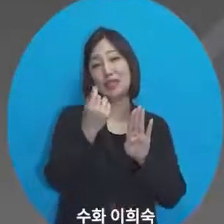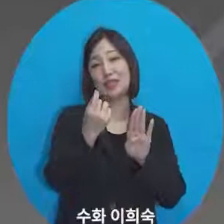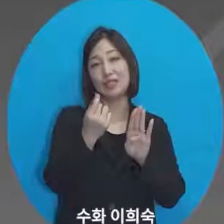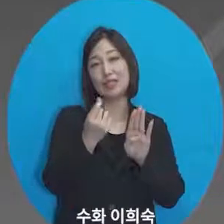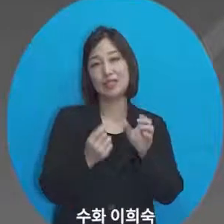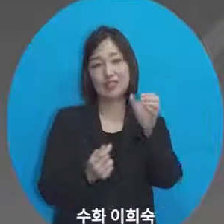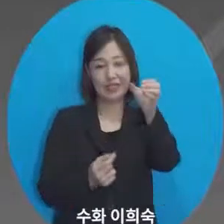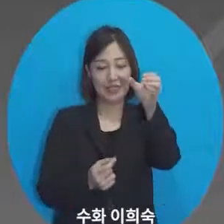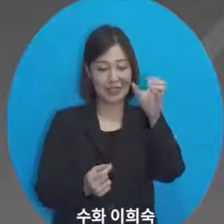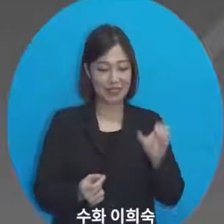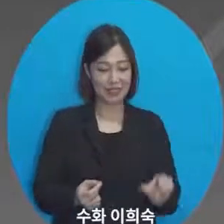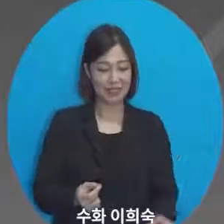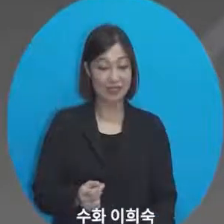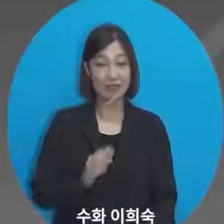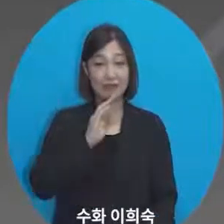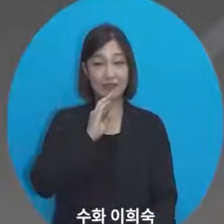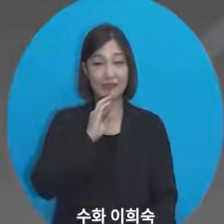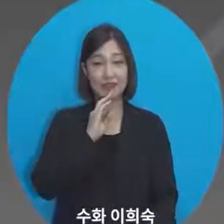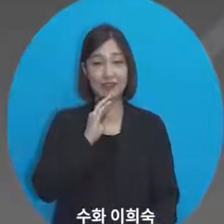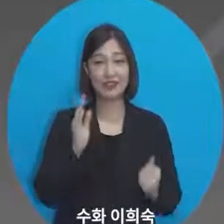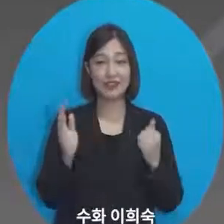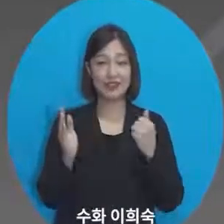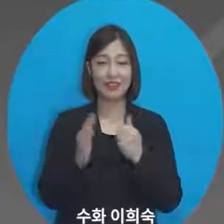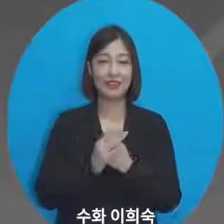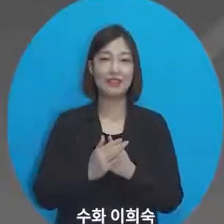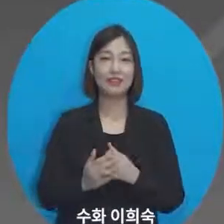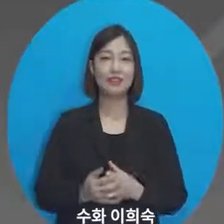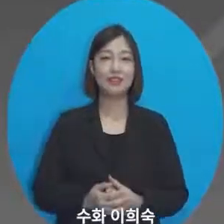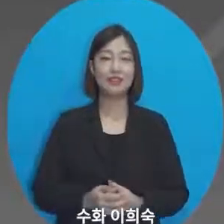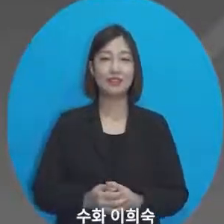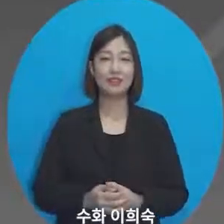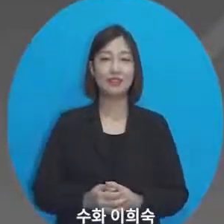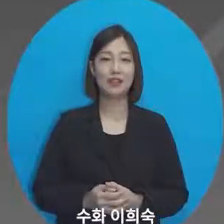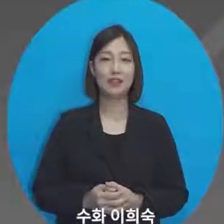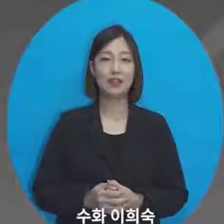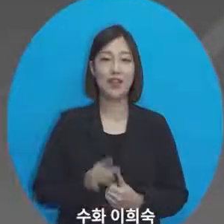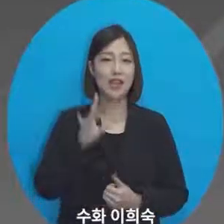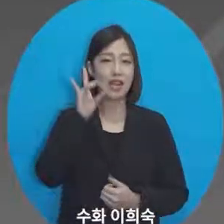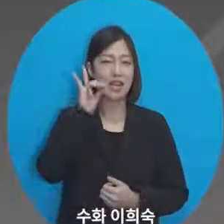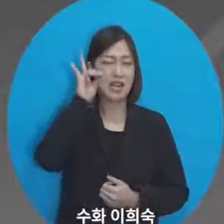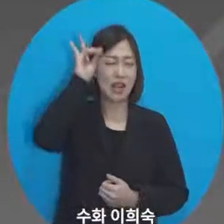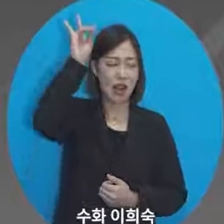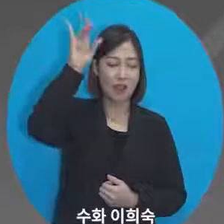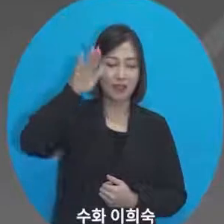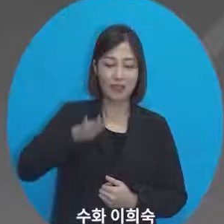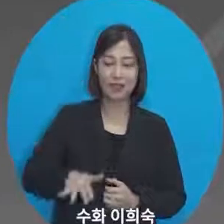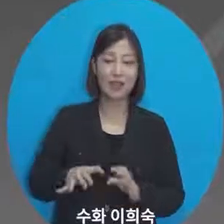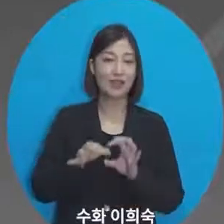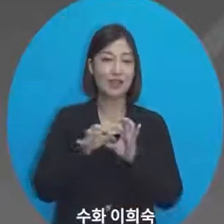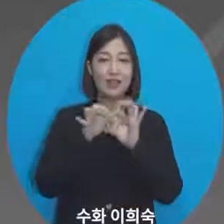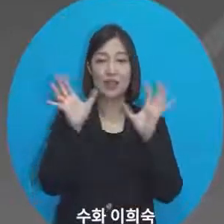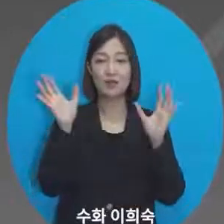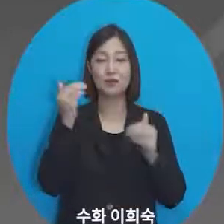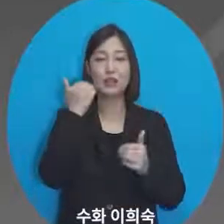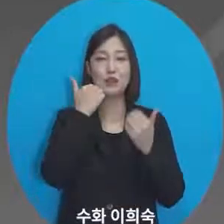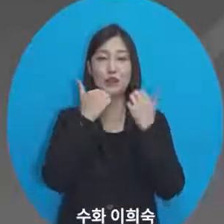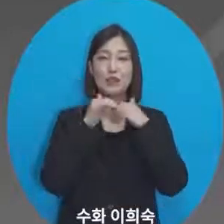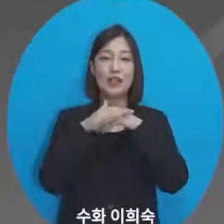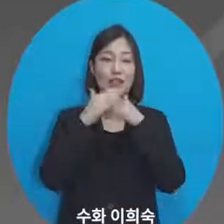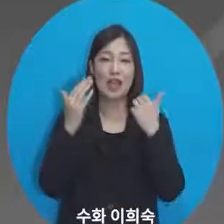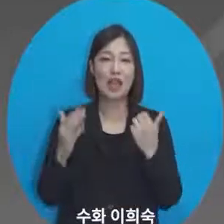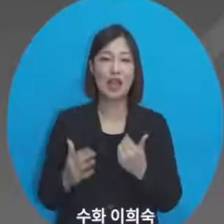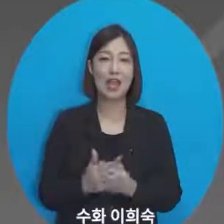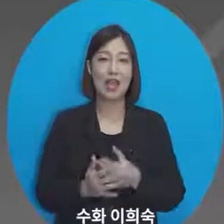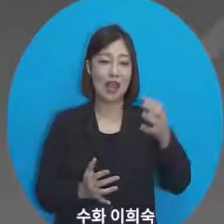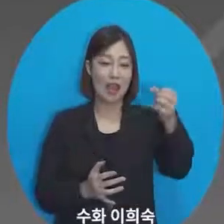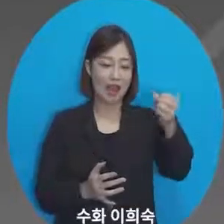레버식 손잡이보다는 수직 막대형 손잡이를 이용해서 키가 크거나 키가 작은 사람도 다양한